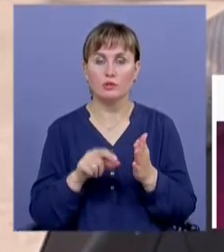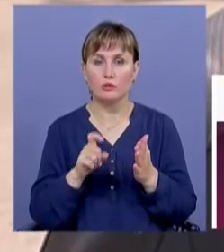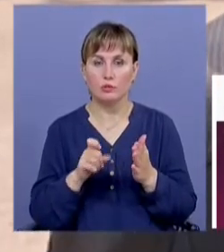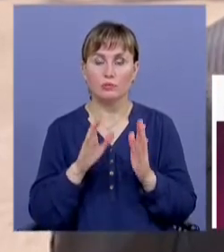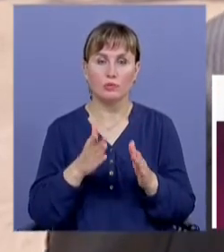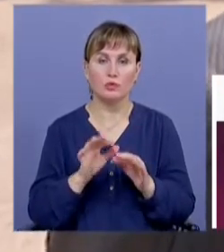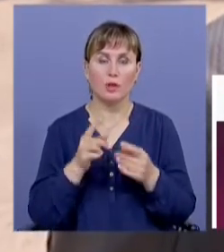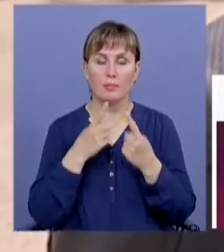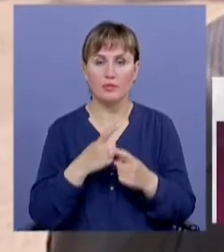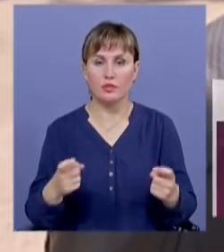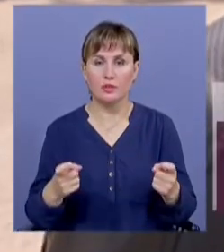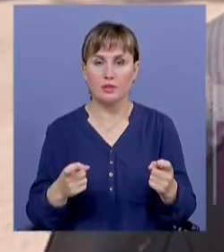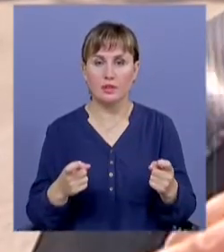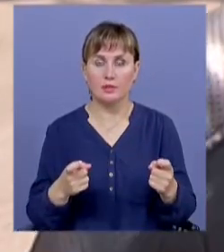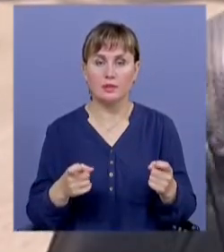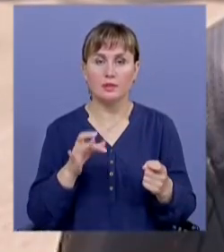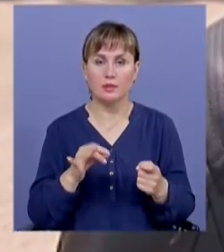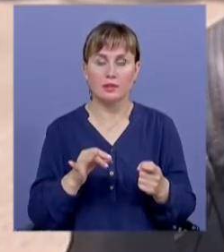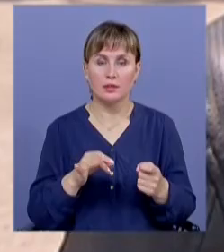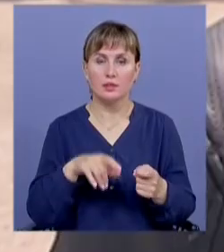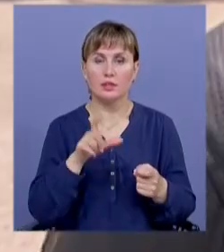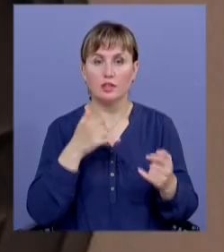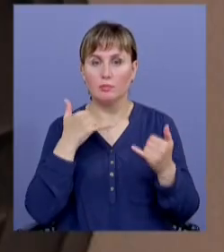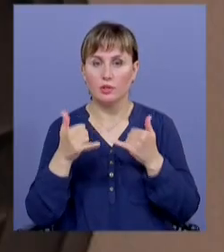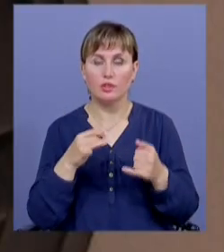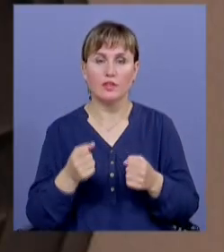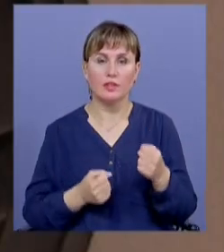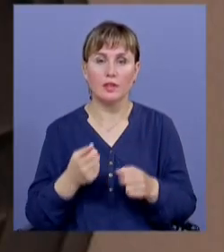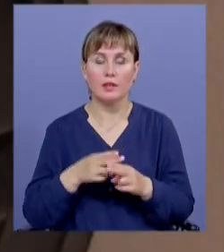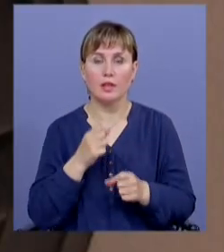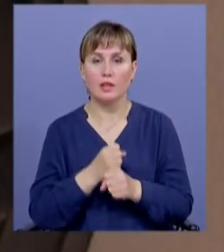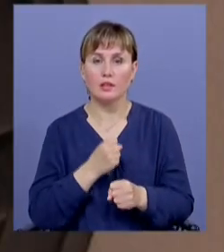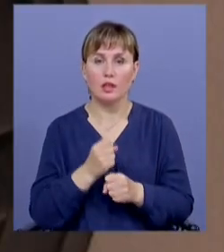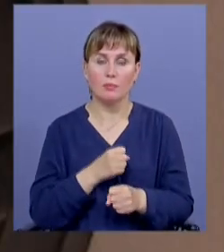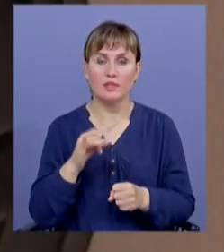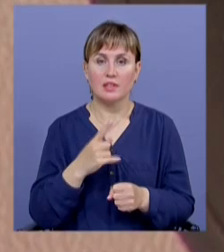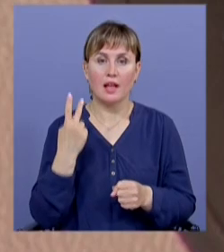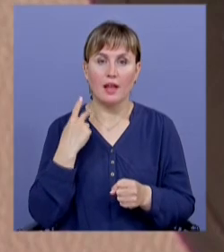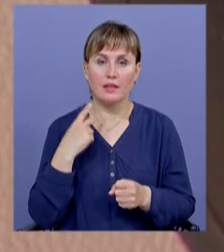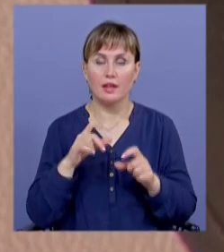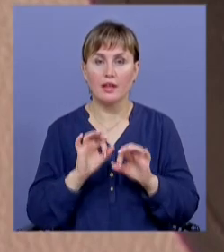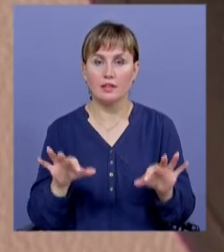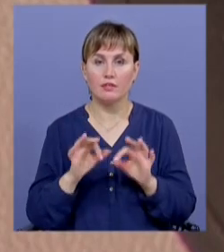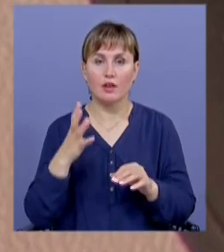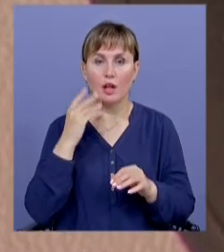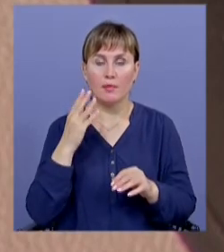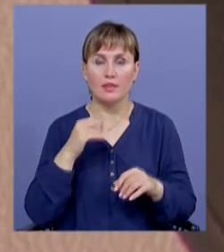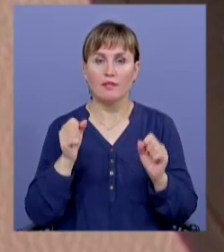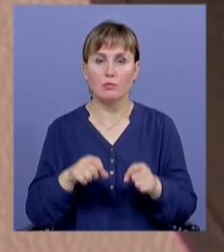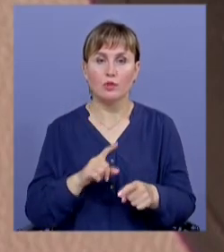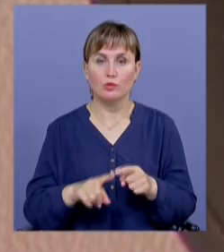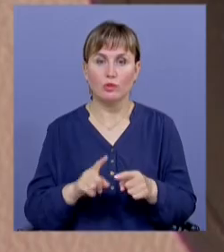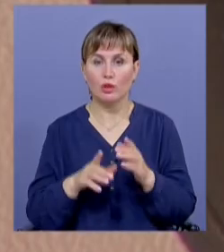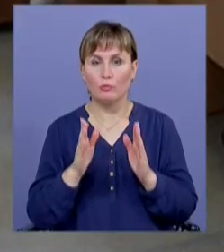будет оповещать. То есть и диспетчеру, и водителю. Эта разработка родом из Англии. Ее тестируют в Алматы. Возможно, скоро